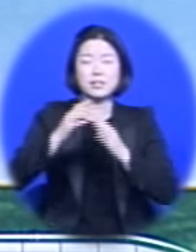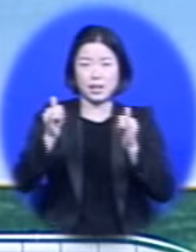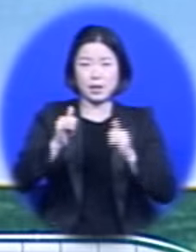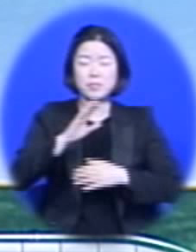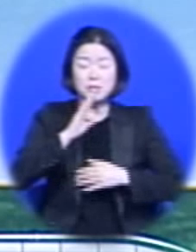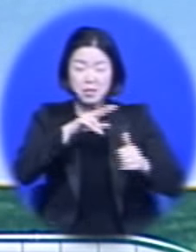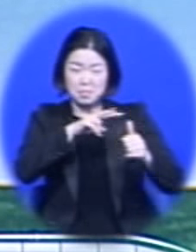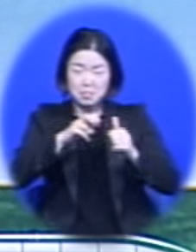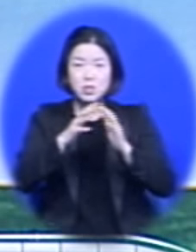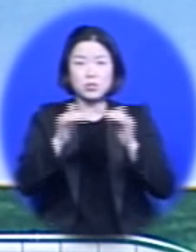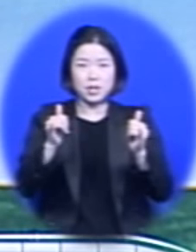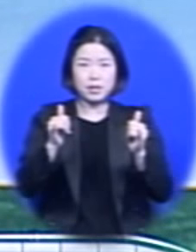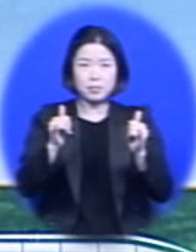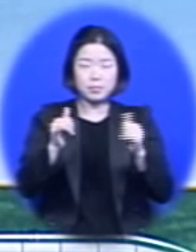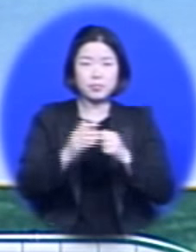사람,